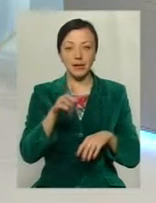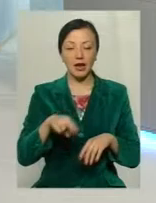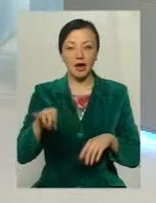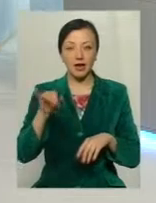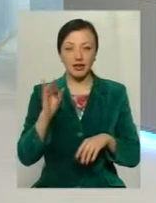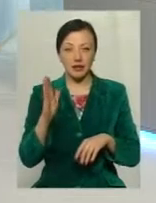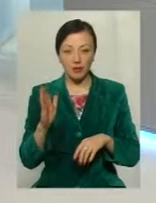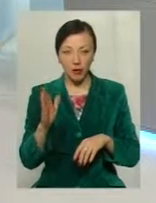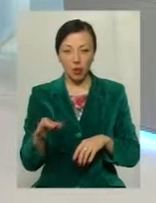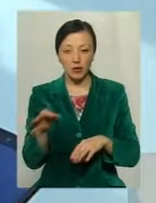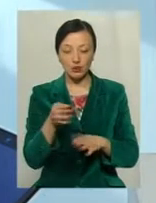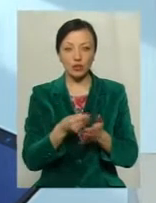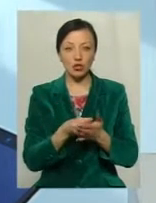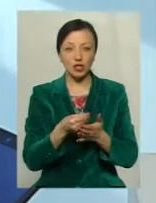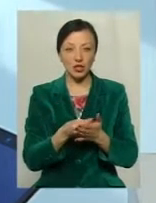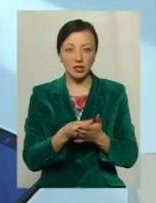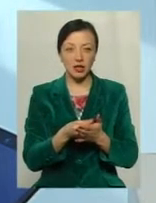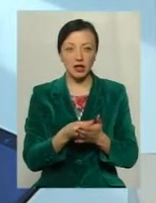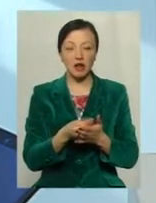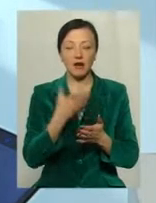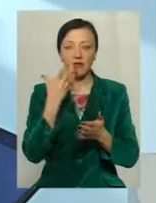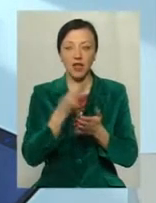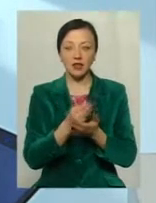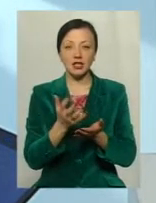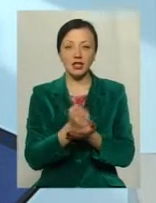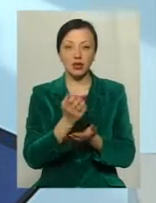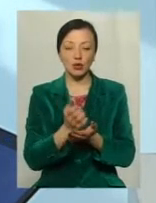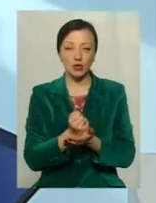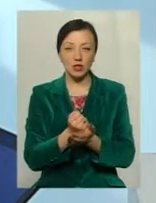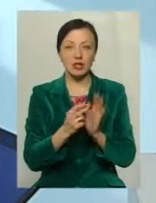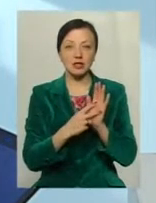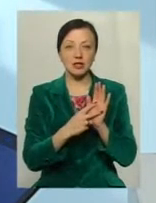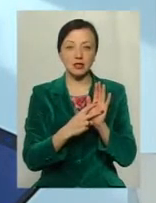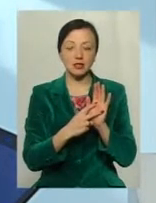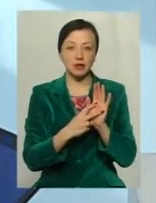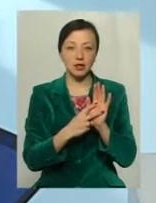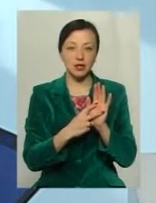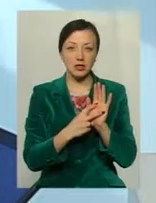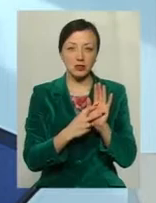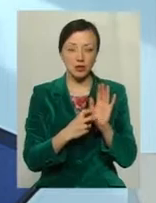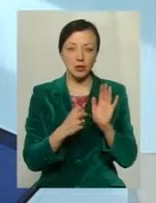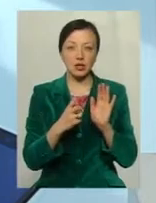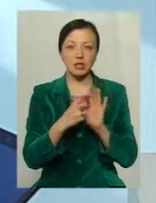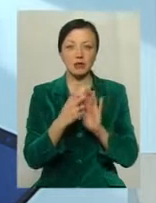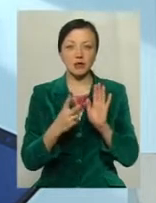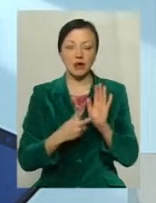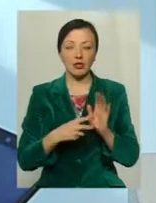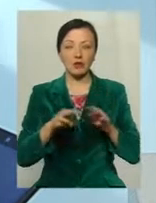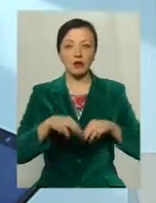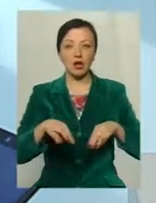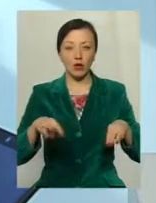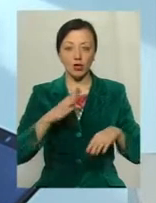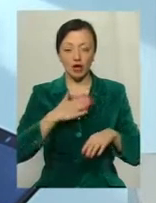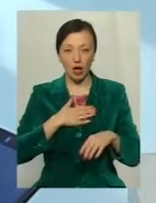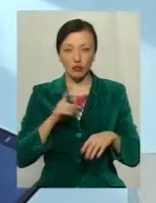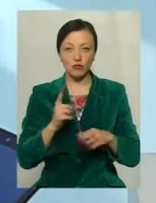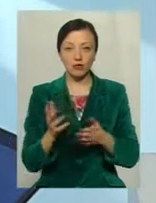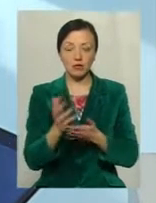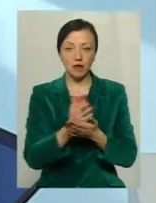бюджету приймаємо те, що підготовила обласна державна адміністрація. Друге питання. Абсолютно ви не почули, я відповідав, що з